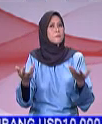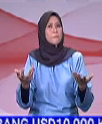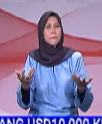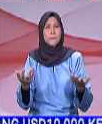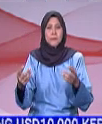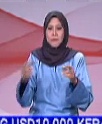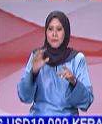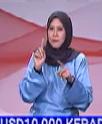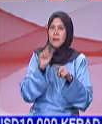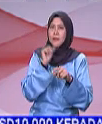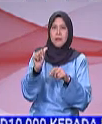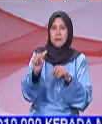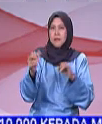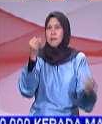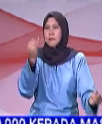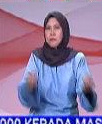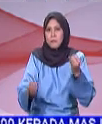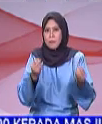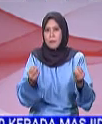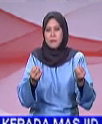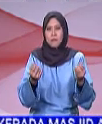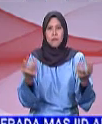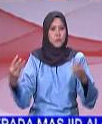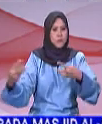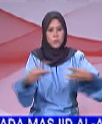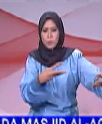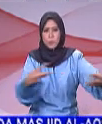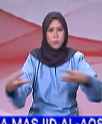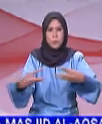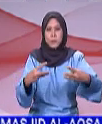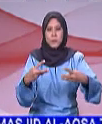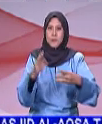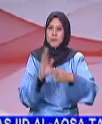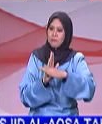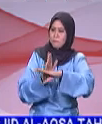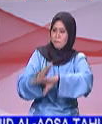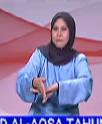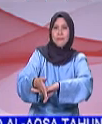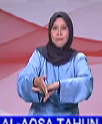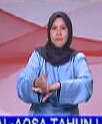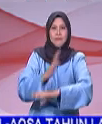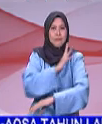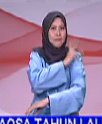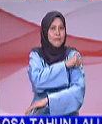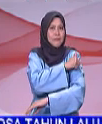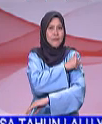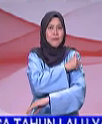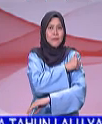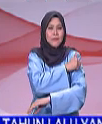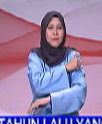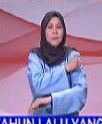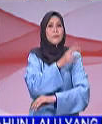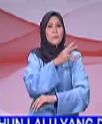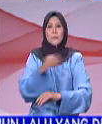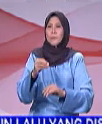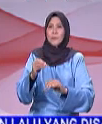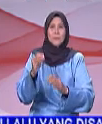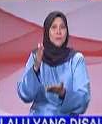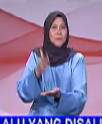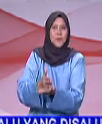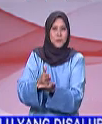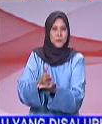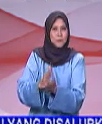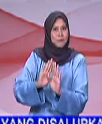tidak seimbang, sembarangan dan melampau ke atas Palestin dan menolak